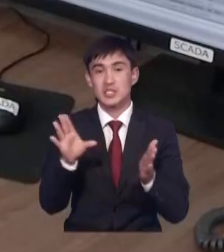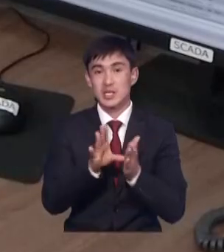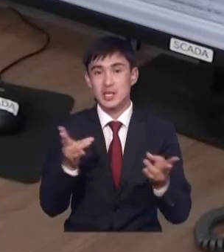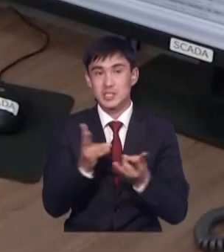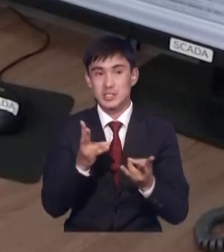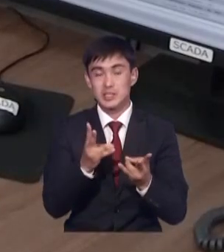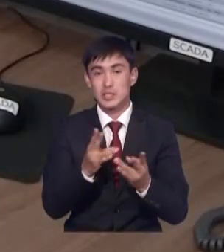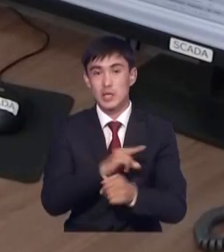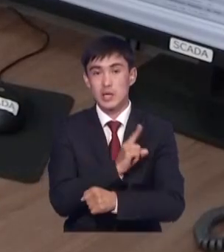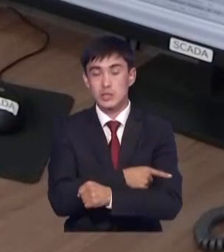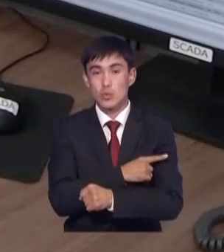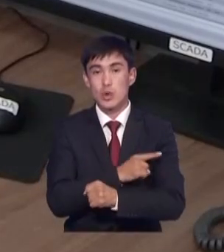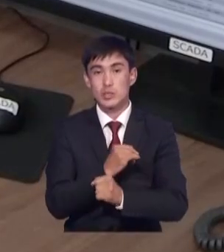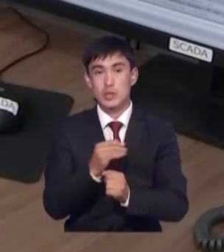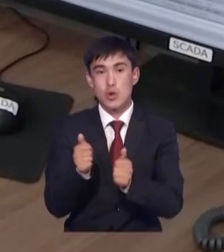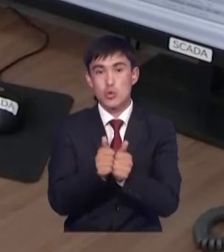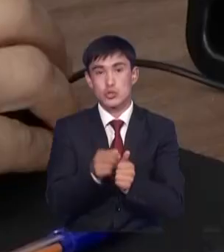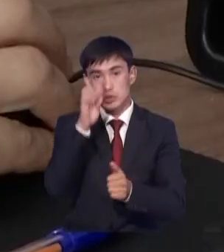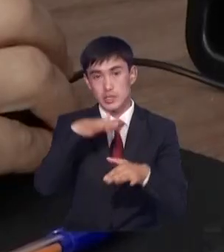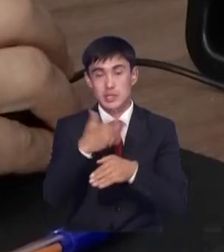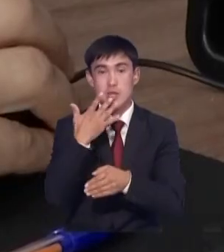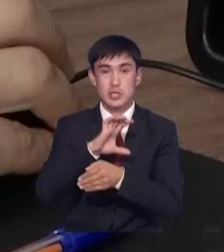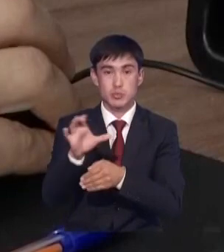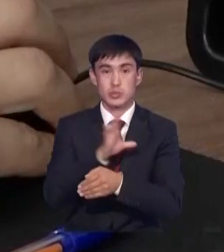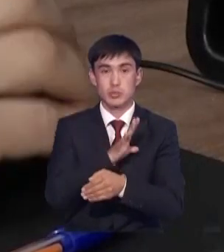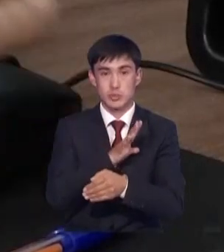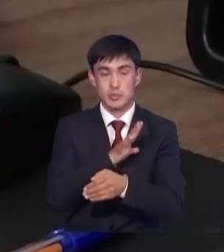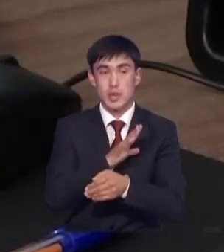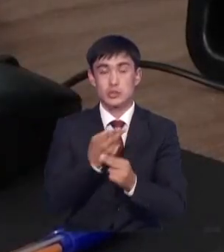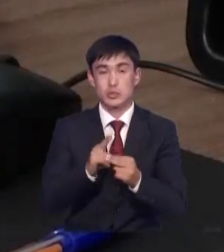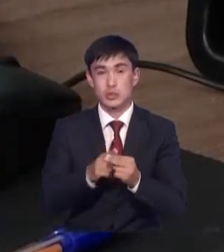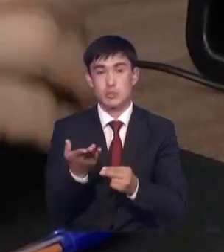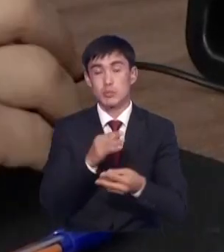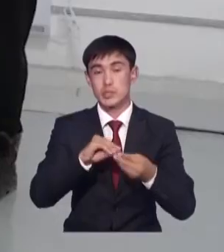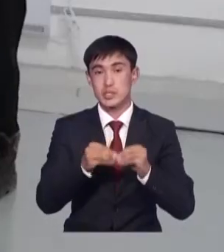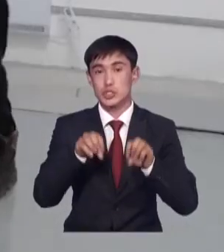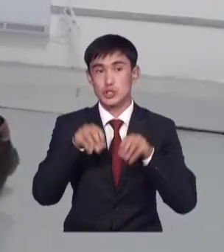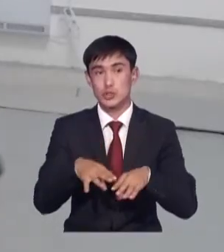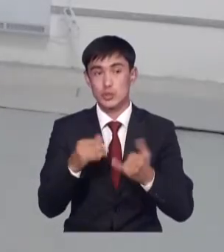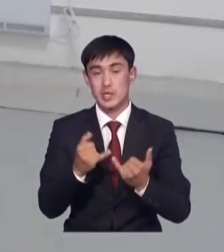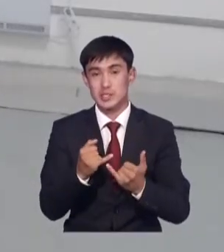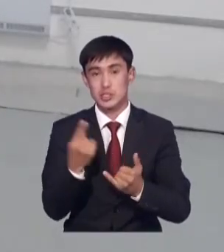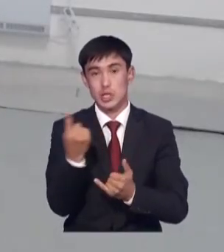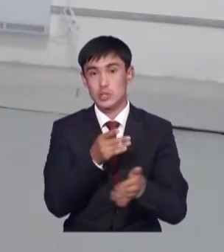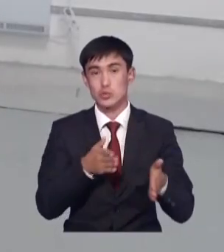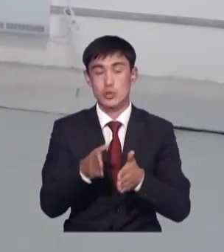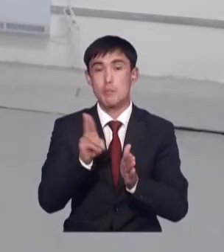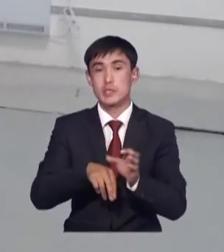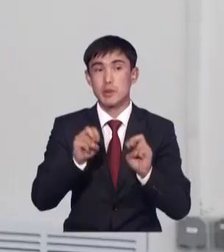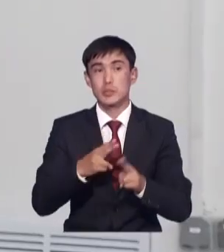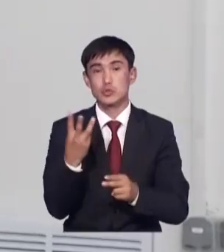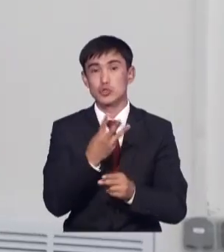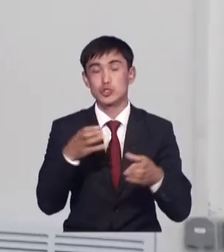қатты болғандықтан қуатты көршілес елдерден экспорттауға мәжбүрміз. Сондықтан бұл мәселені шешудің әзірге жалғыз жолы қауіпсіз